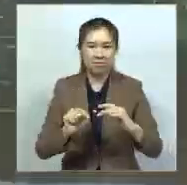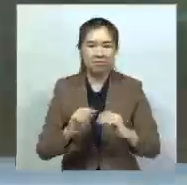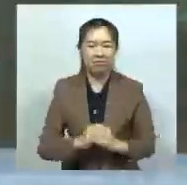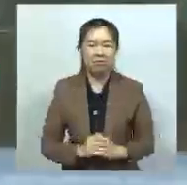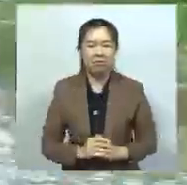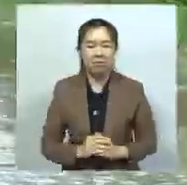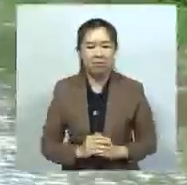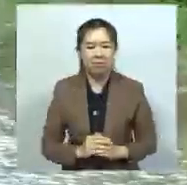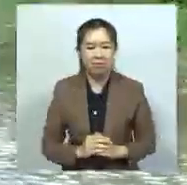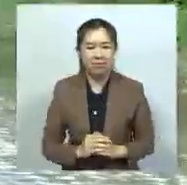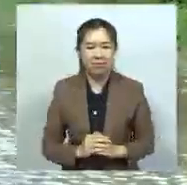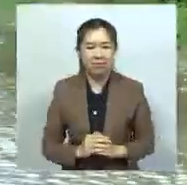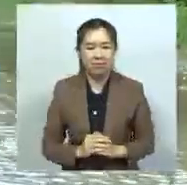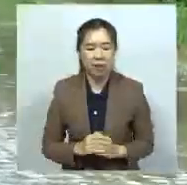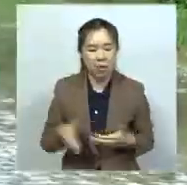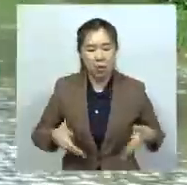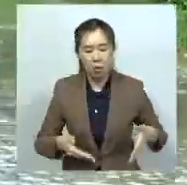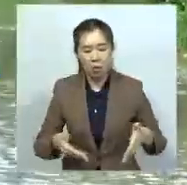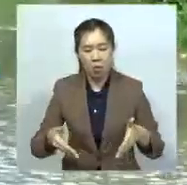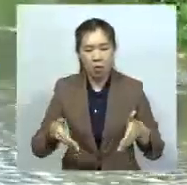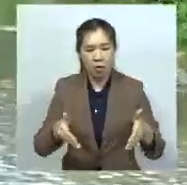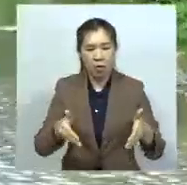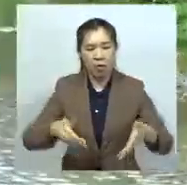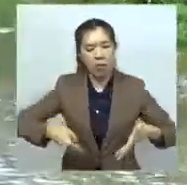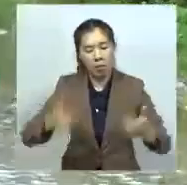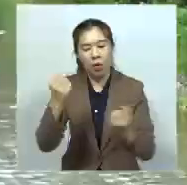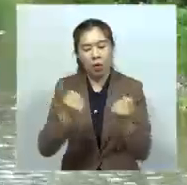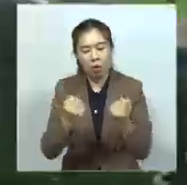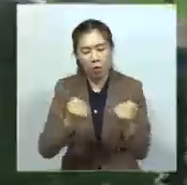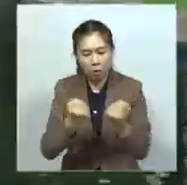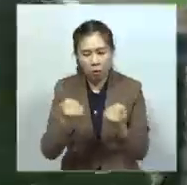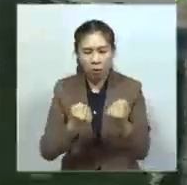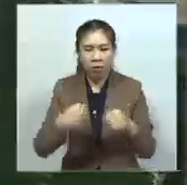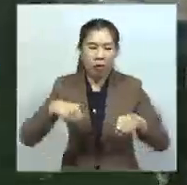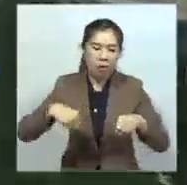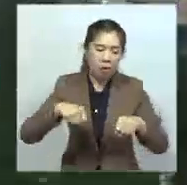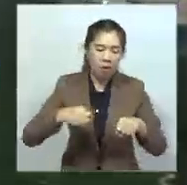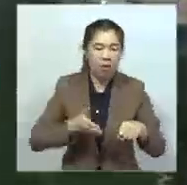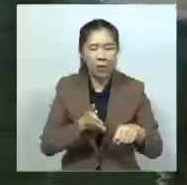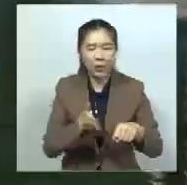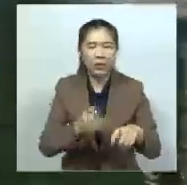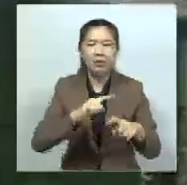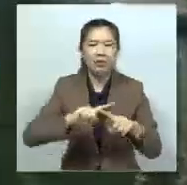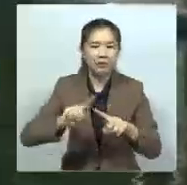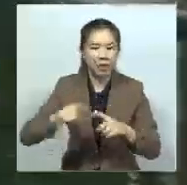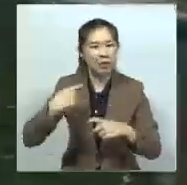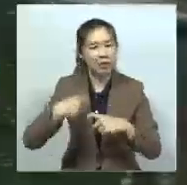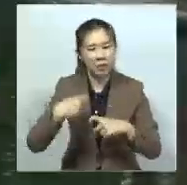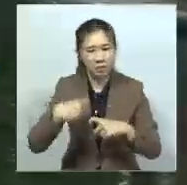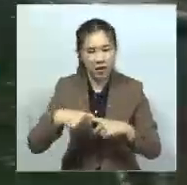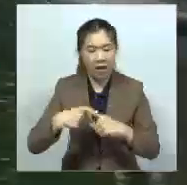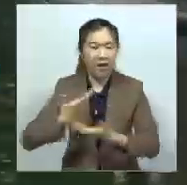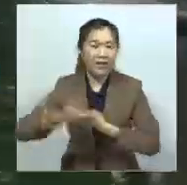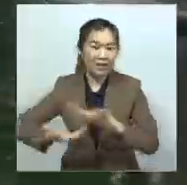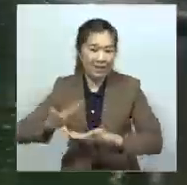บาลเนี่ยค่ะคุณผู้ชมคะสภาพถนนหนทางในซอยเป็นแบบนี้ประชาชนก็เดินทางลำบากกันนะคะอย่างเช่นที่ตลาดคู